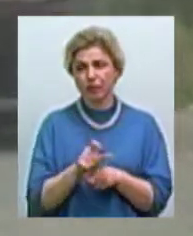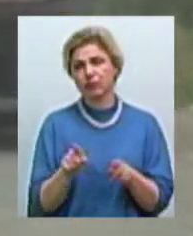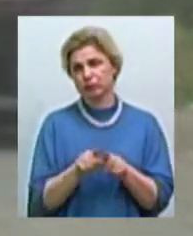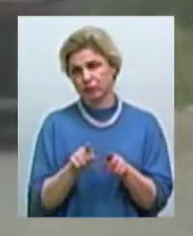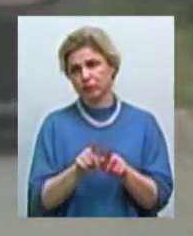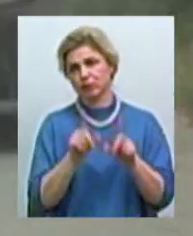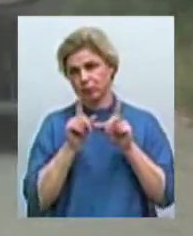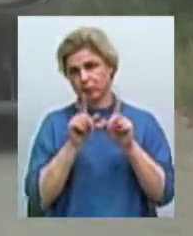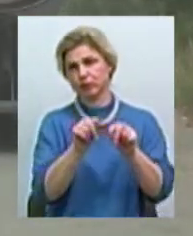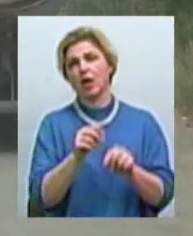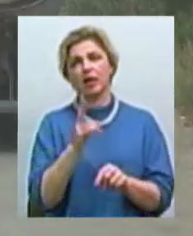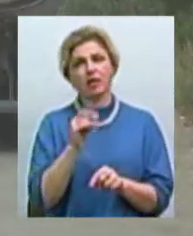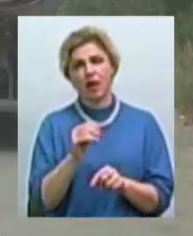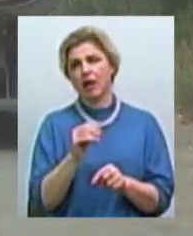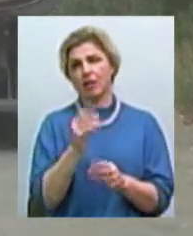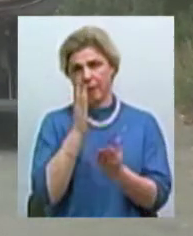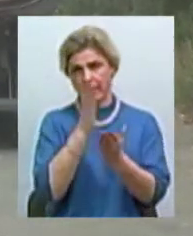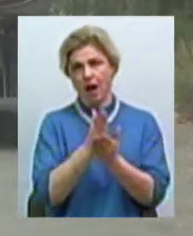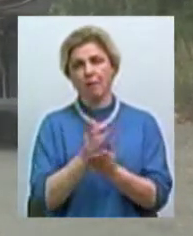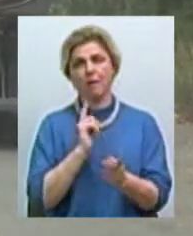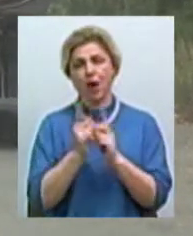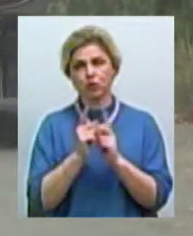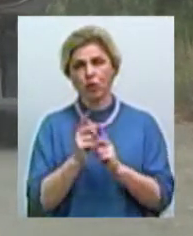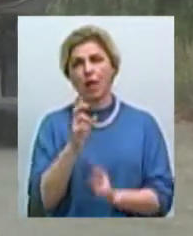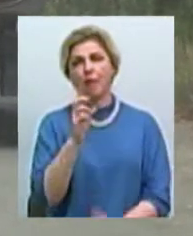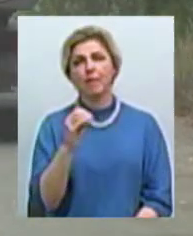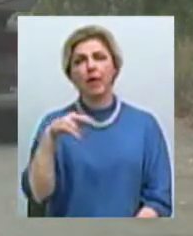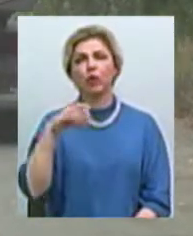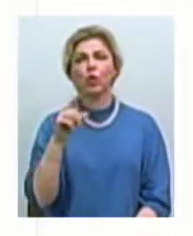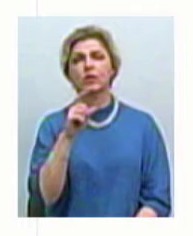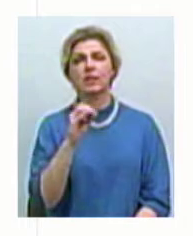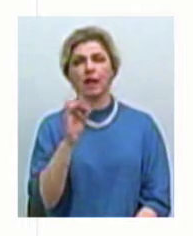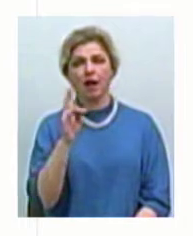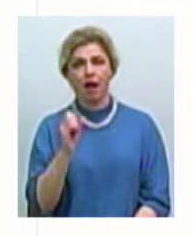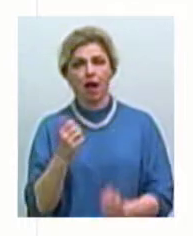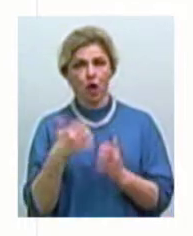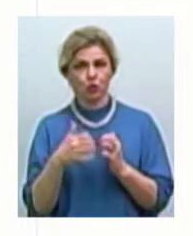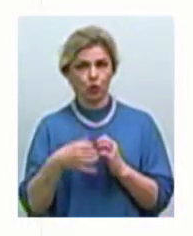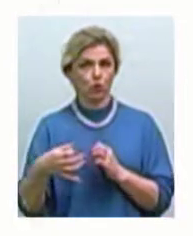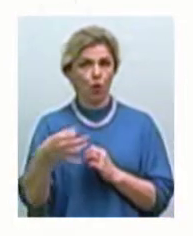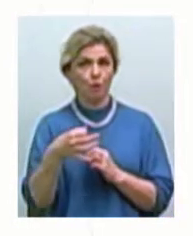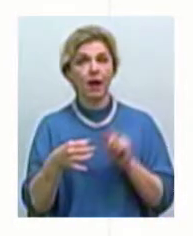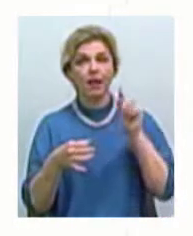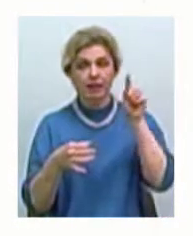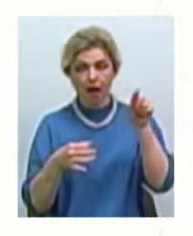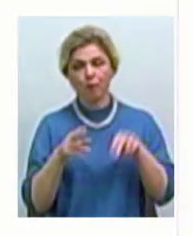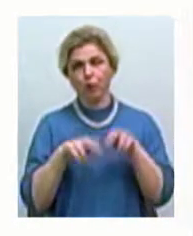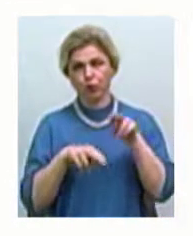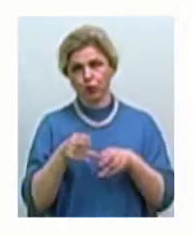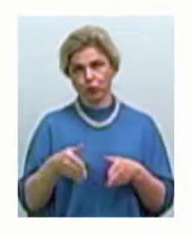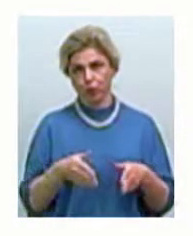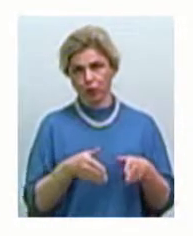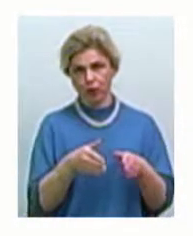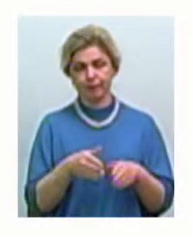відхиляючись від маршруту. В Білозерку Херсонської області, де будують дорогу. 11 вересня Верховна Рада розглянула та